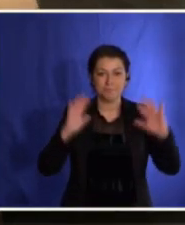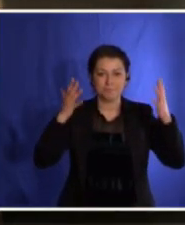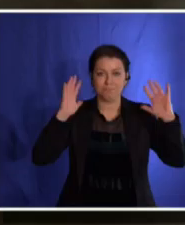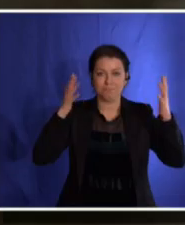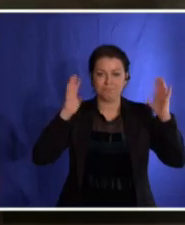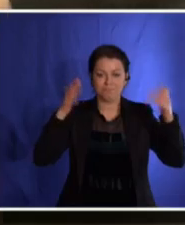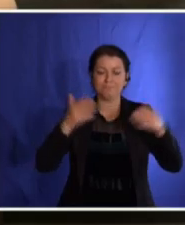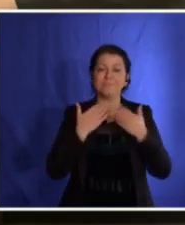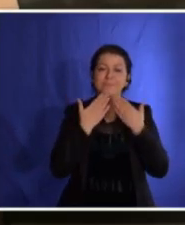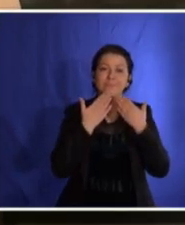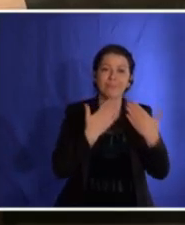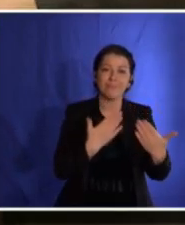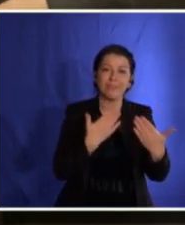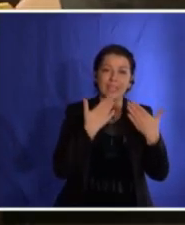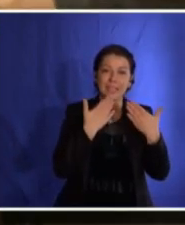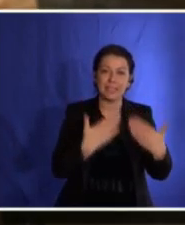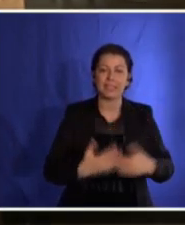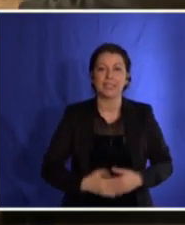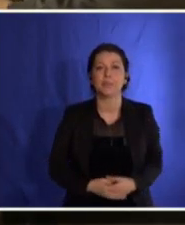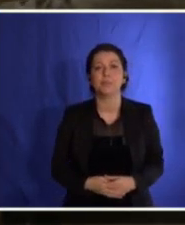Ja, danke.